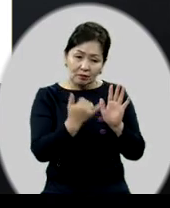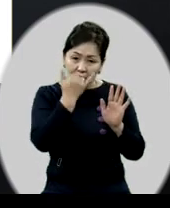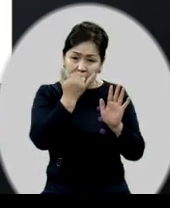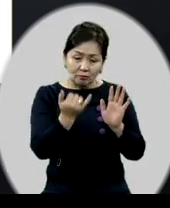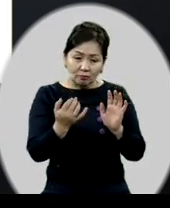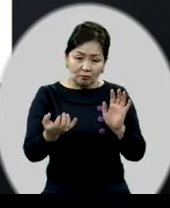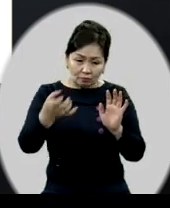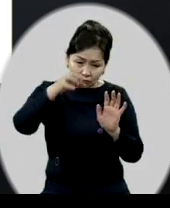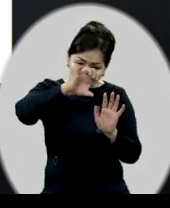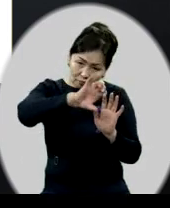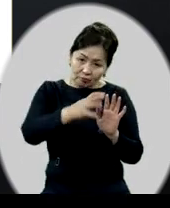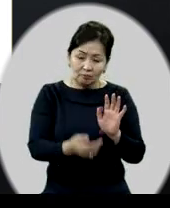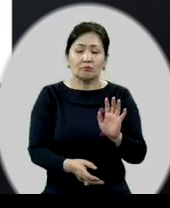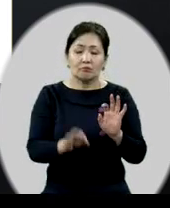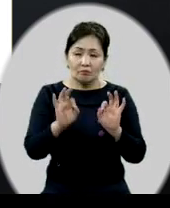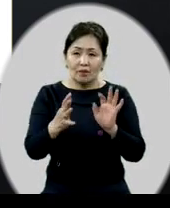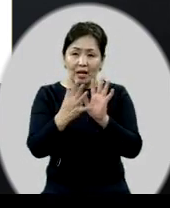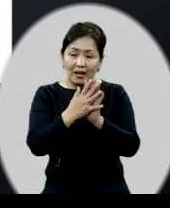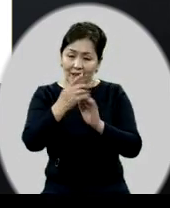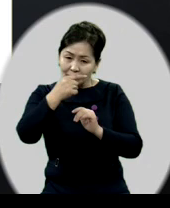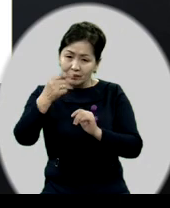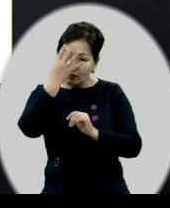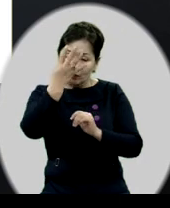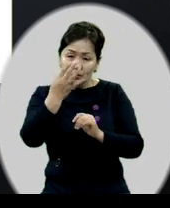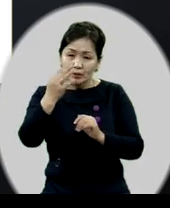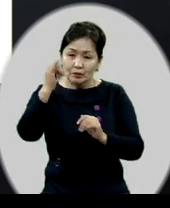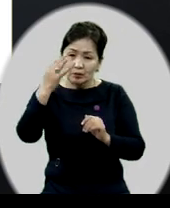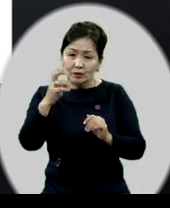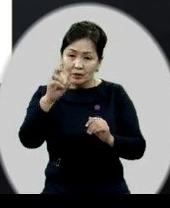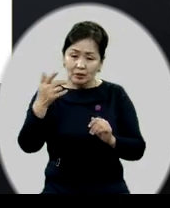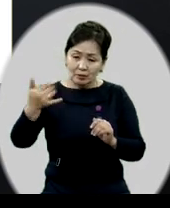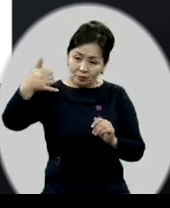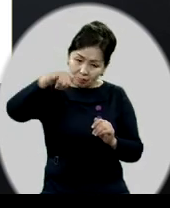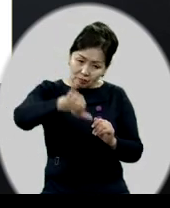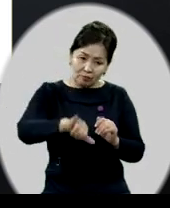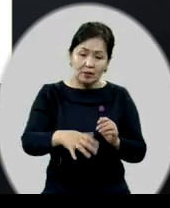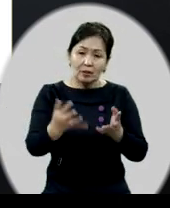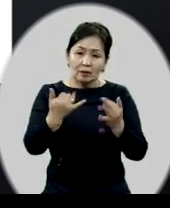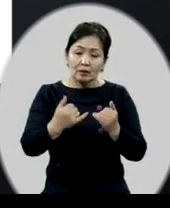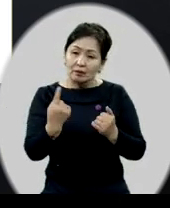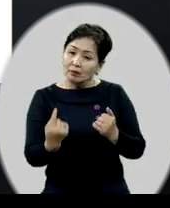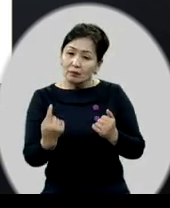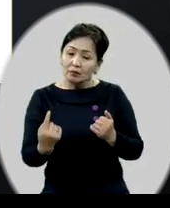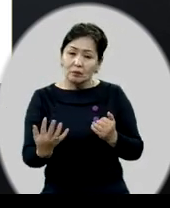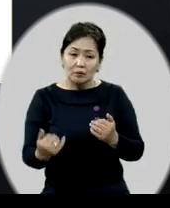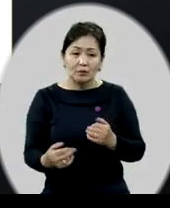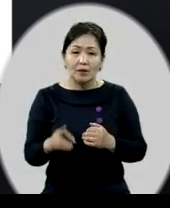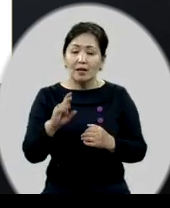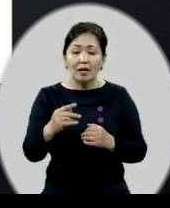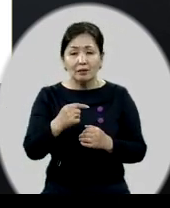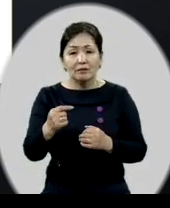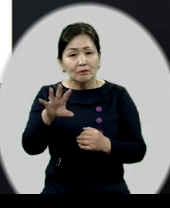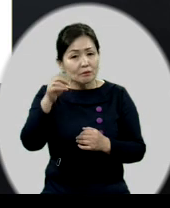1/4 хэсгээр нь цэцэг усалсан. Ямар хэмжээтэй ус үлдсэн бэлээ? Үүнийг яаж олох